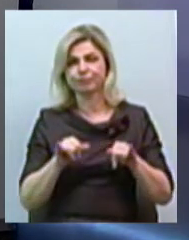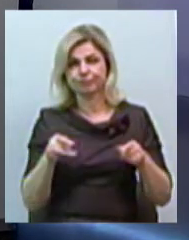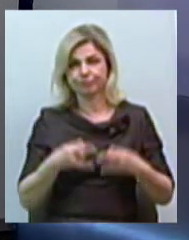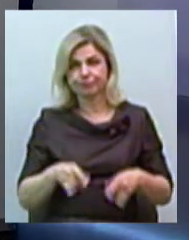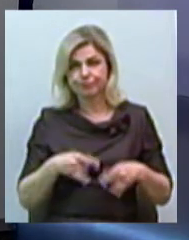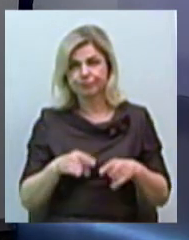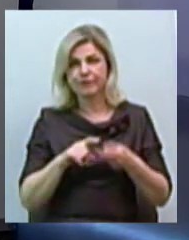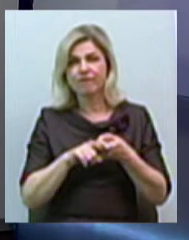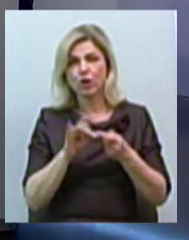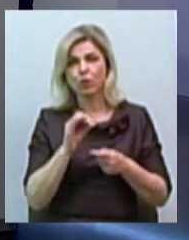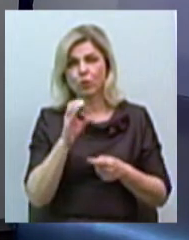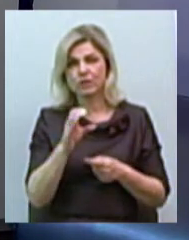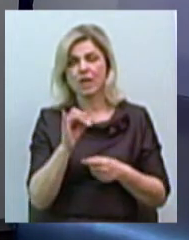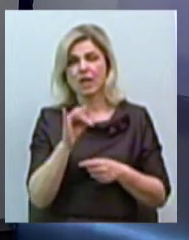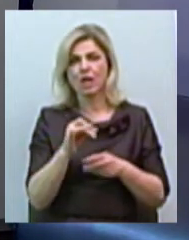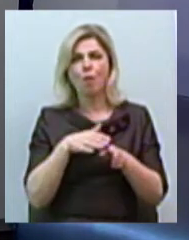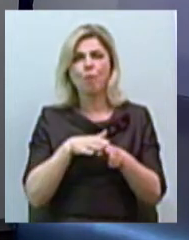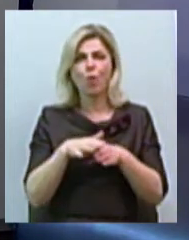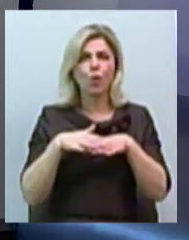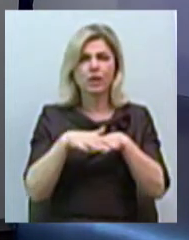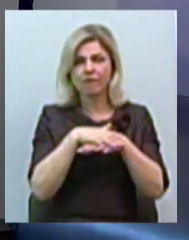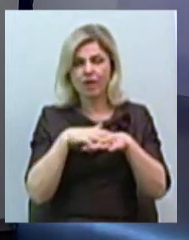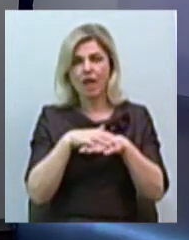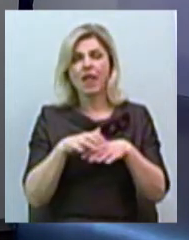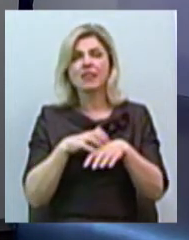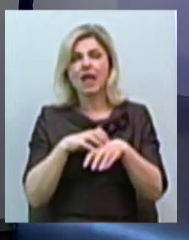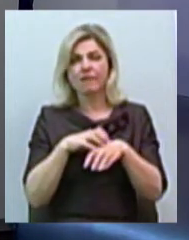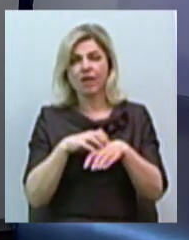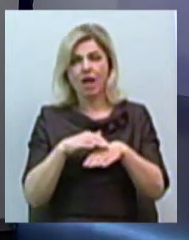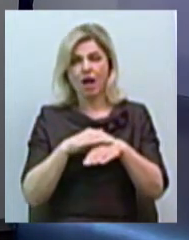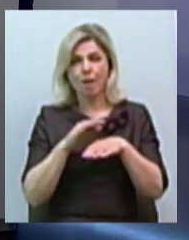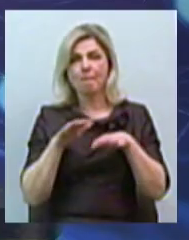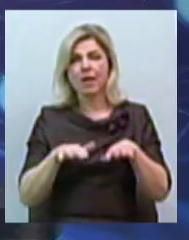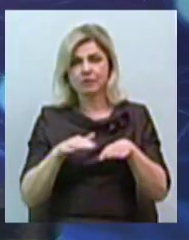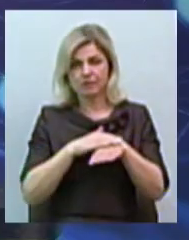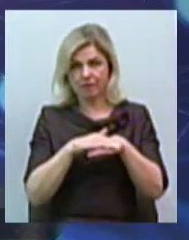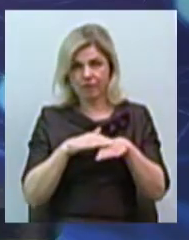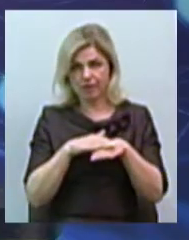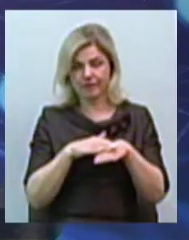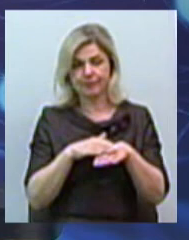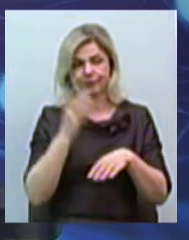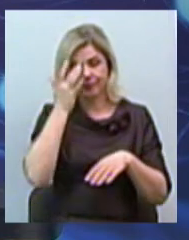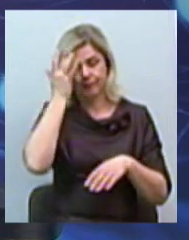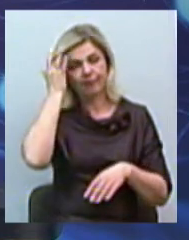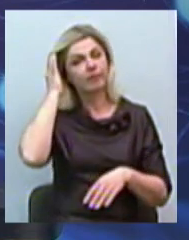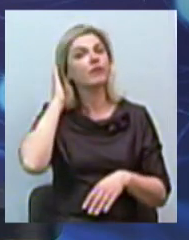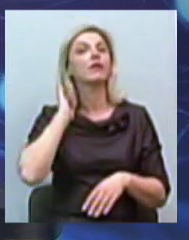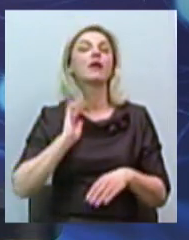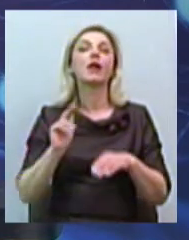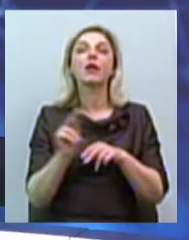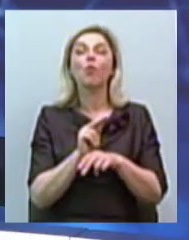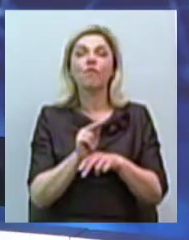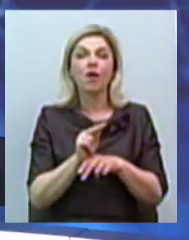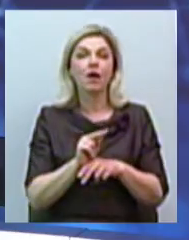поки він не заполонить нервову тканину нашого організму. Тобто лікування у